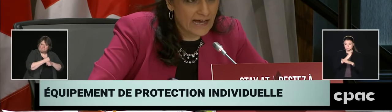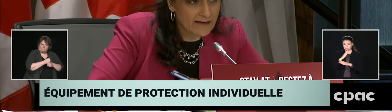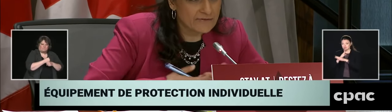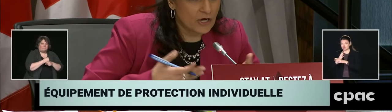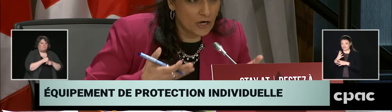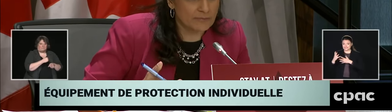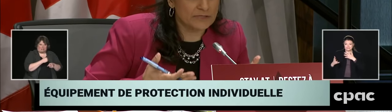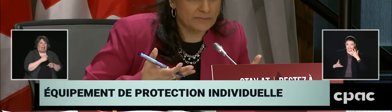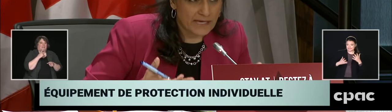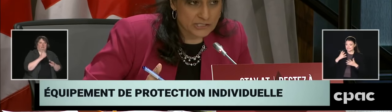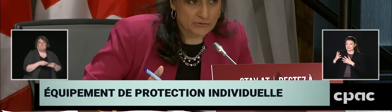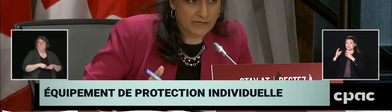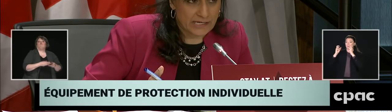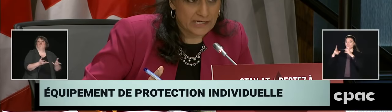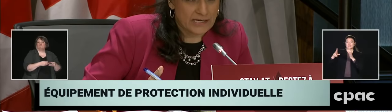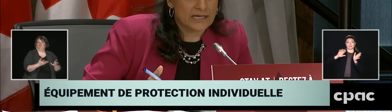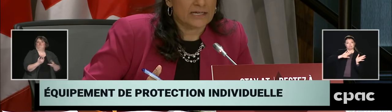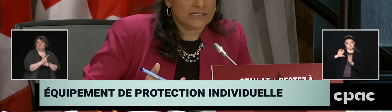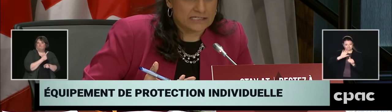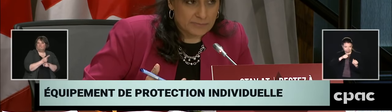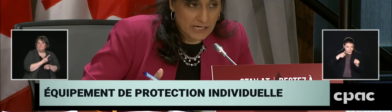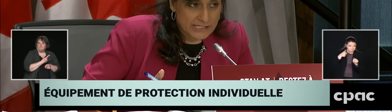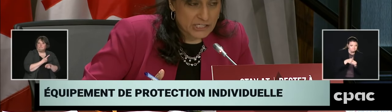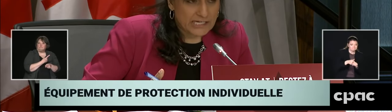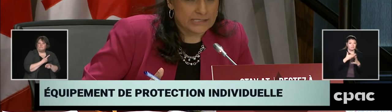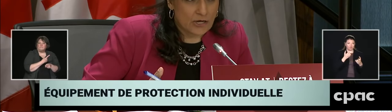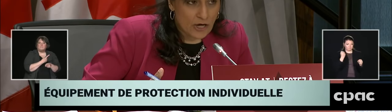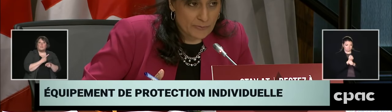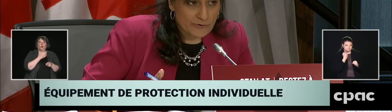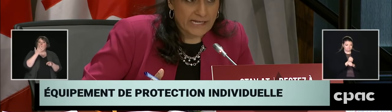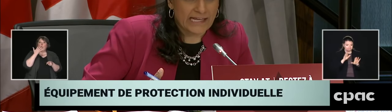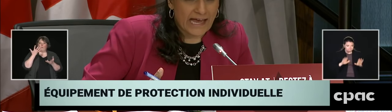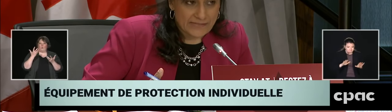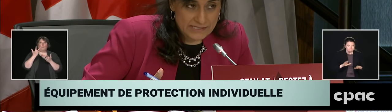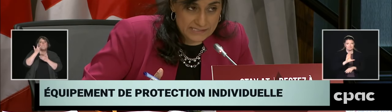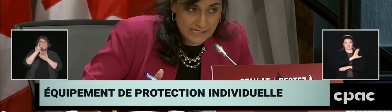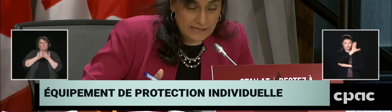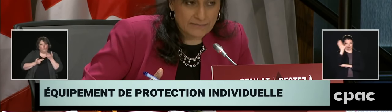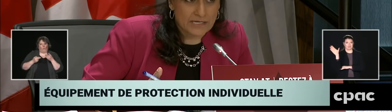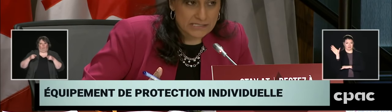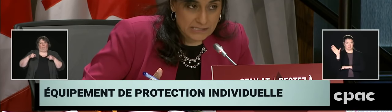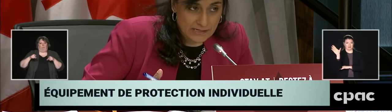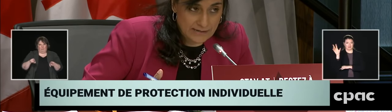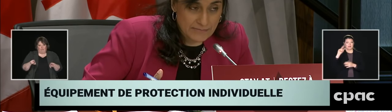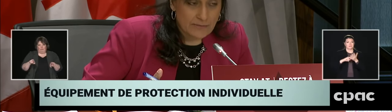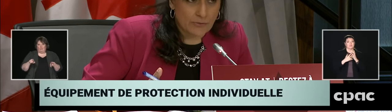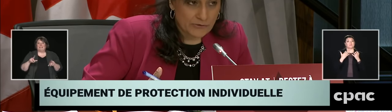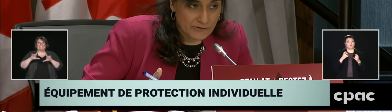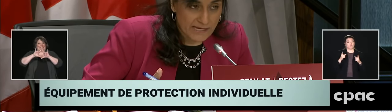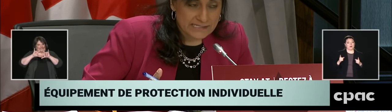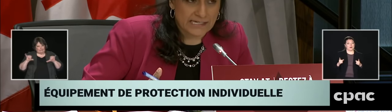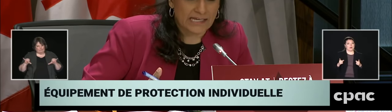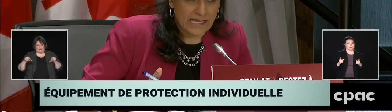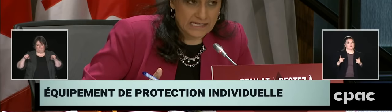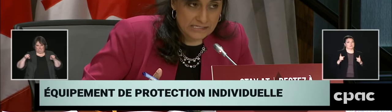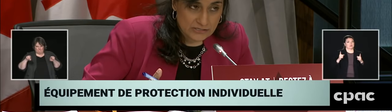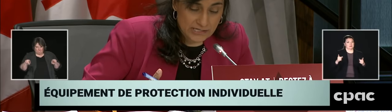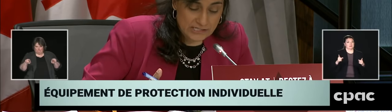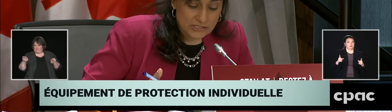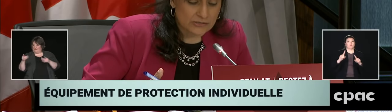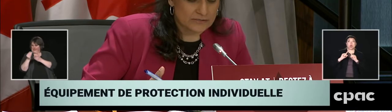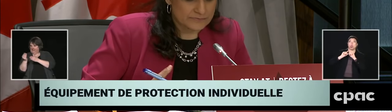that we have complementary supply chains operating at the same time, both domestic